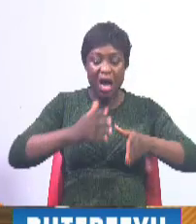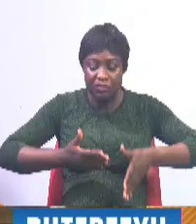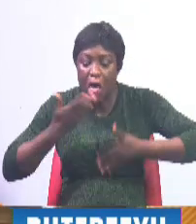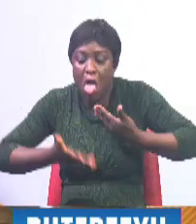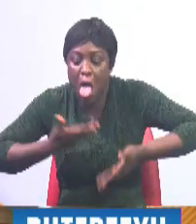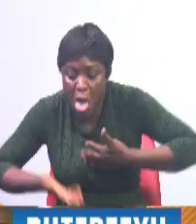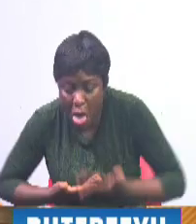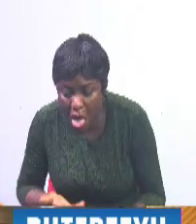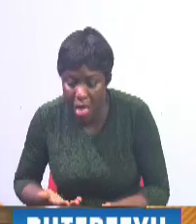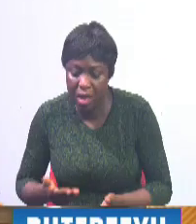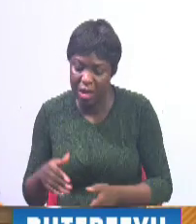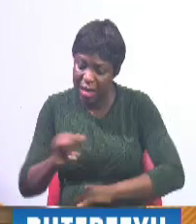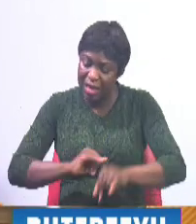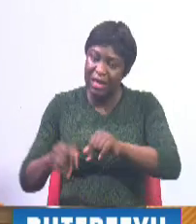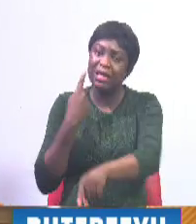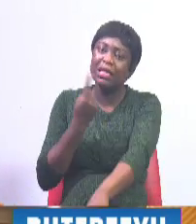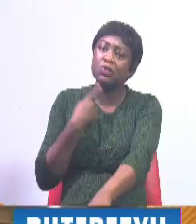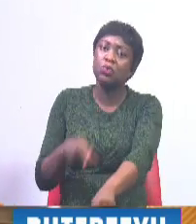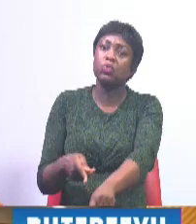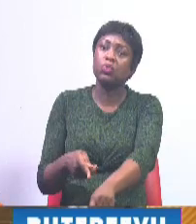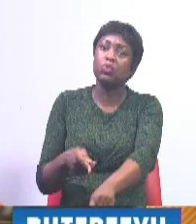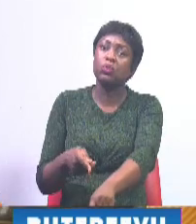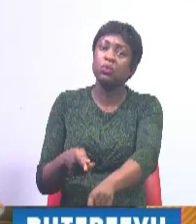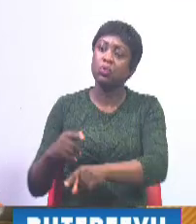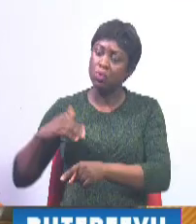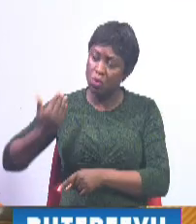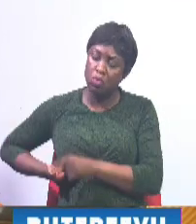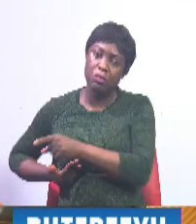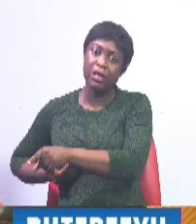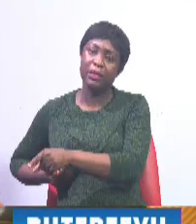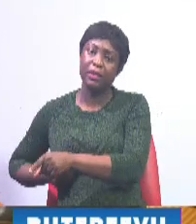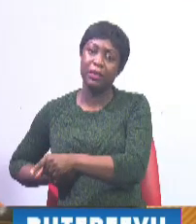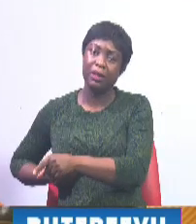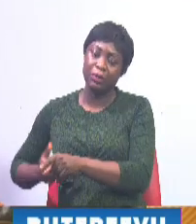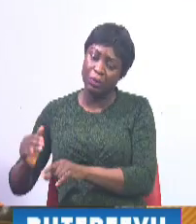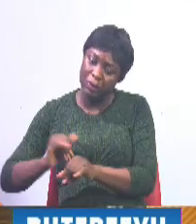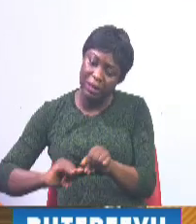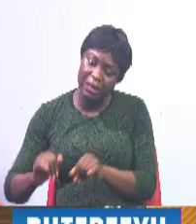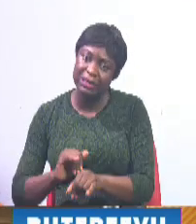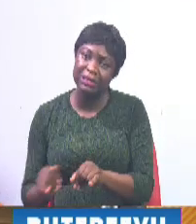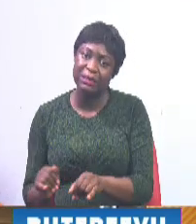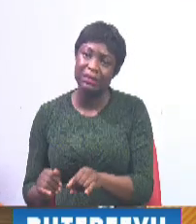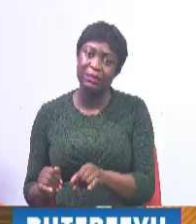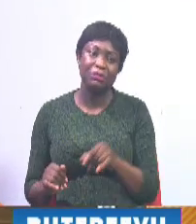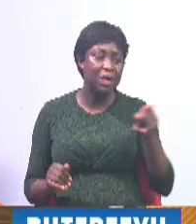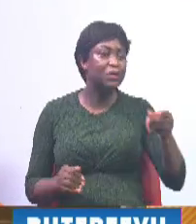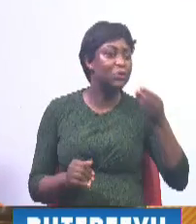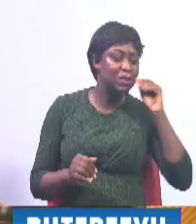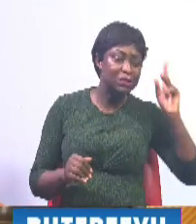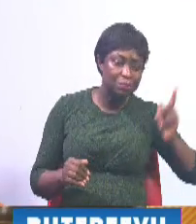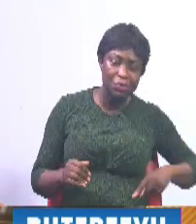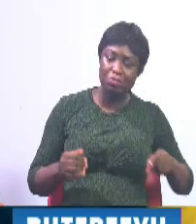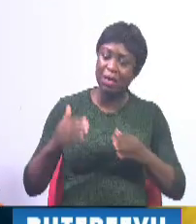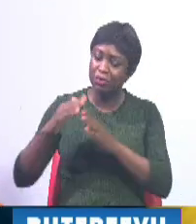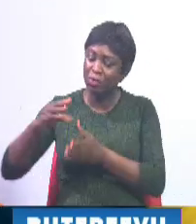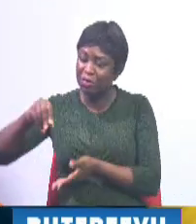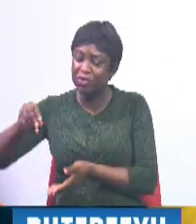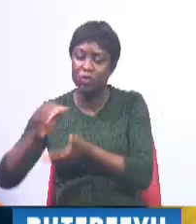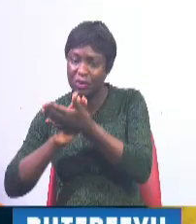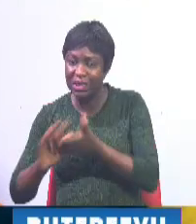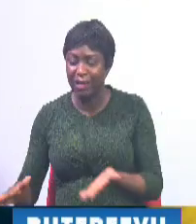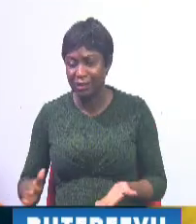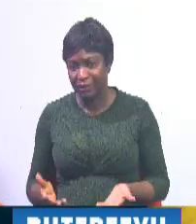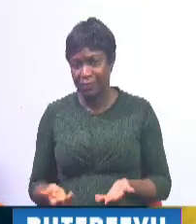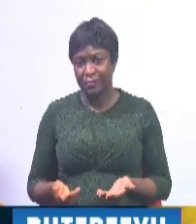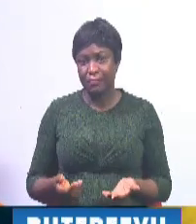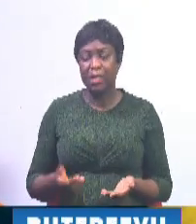y'alina obbiyoolawo n'ategeera nti gwe walidde dda naye ate bona omunyo babadde tebakola ki tebalina so abakyala bavuddeyo beekolerere